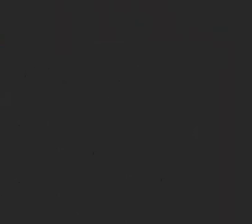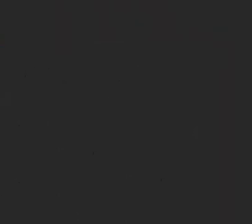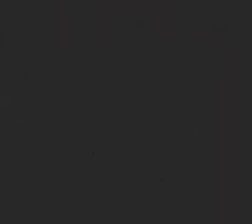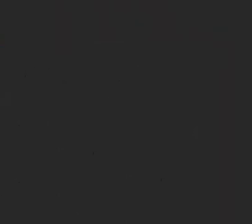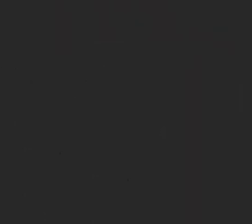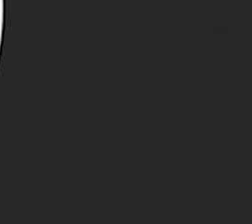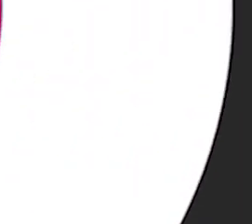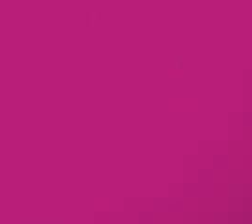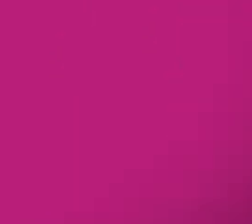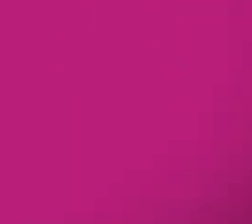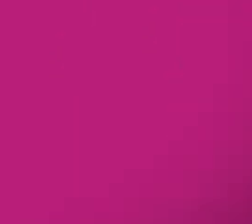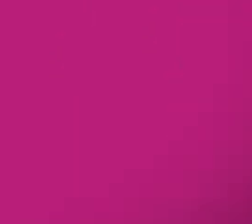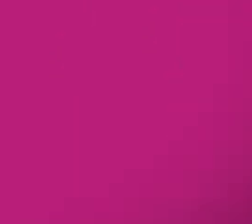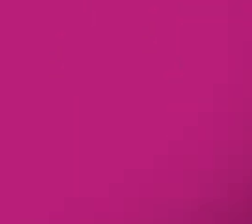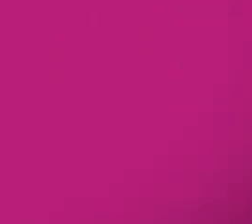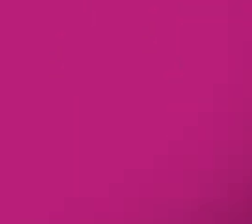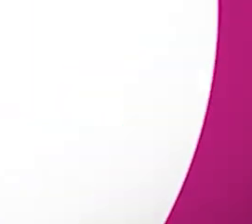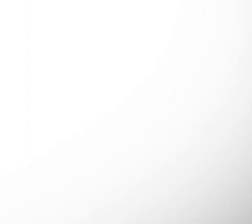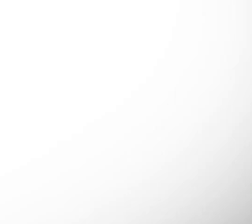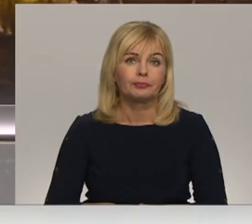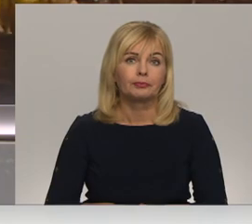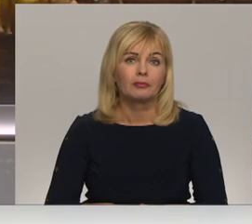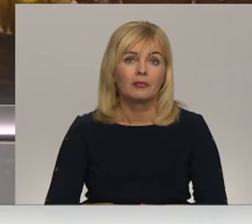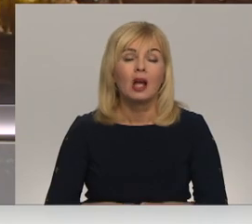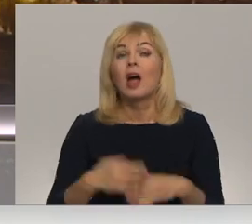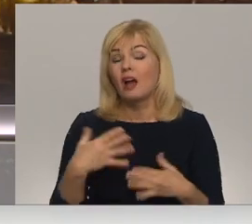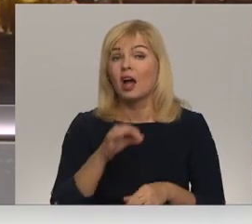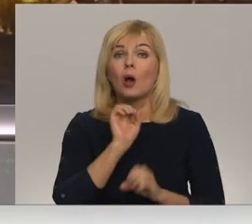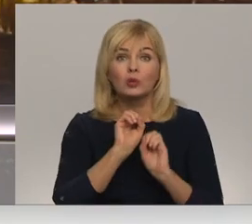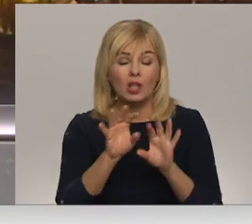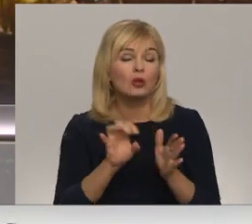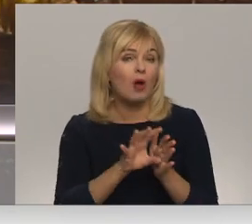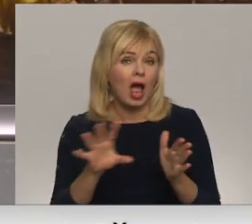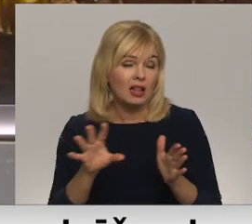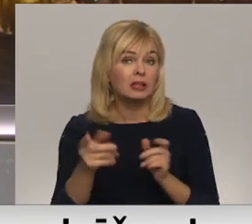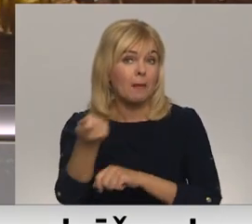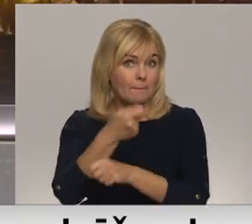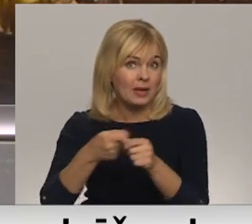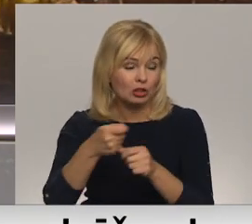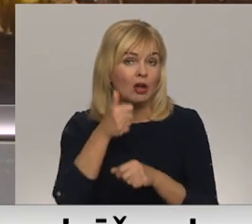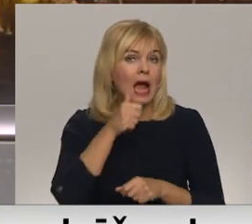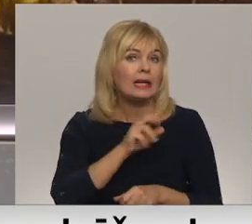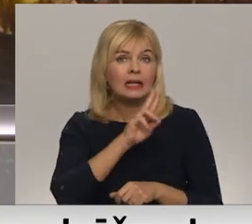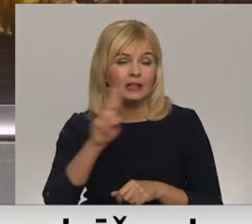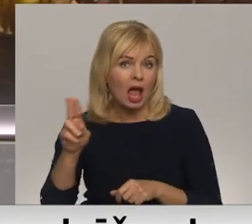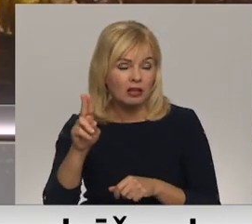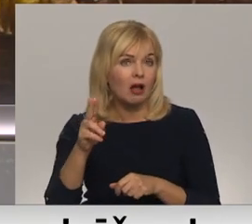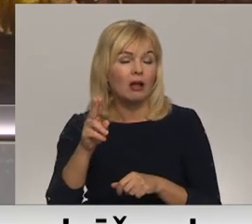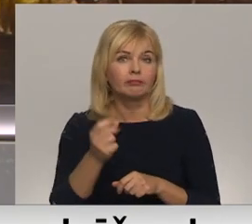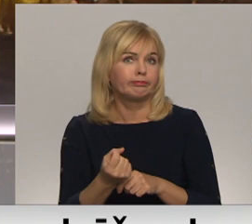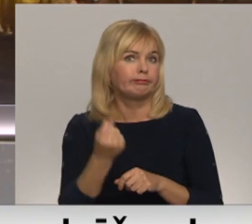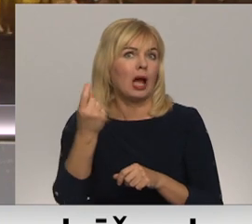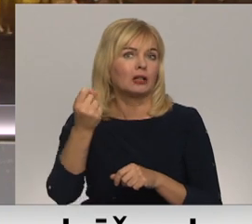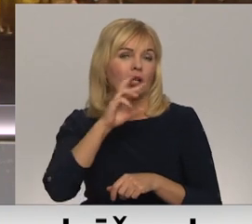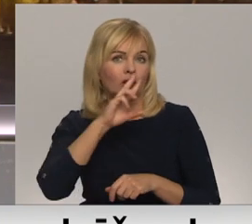Re, viss ēters ir te! Un, kā jau minēts, elektrības cena biržā gandrīz ik nedēļu sasniedz jaunus rekordus.